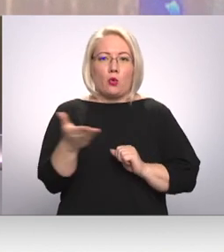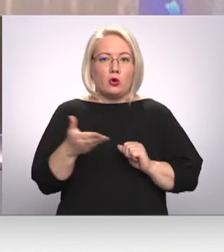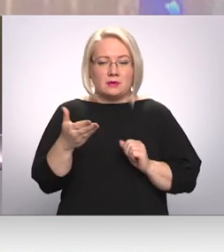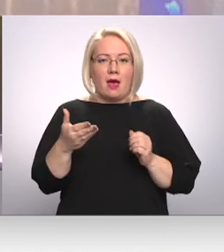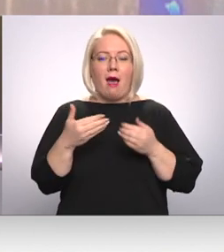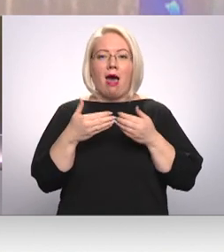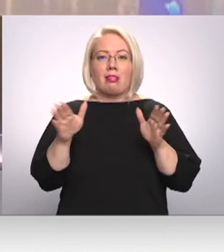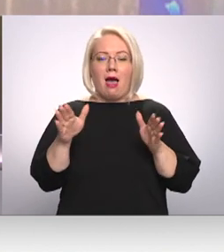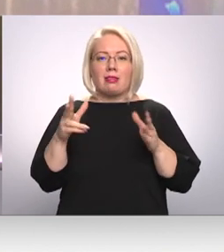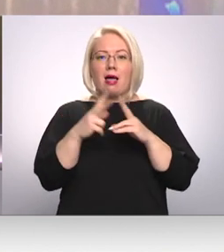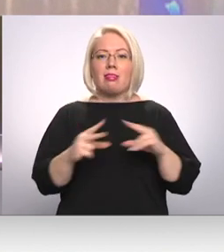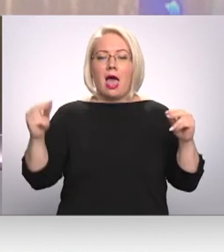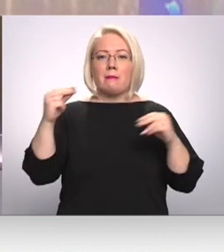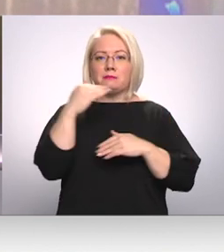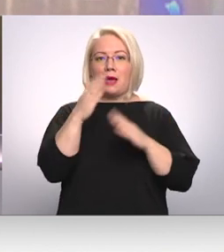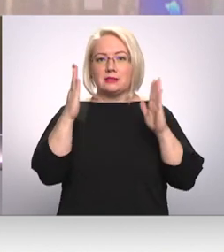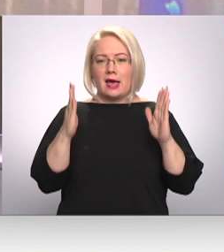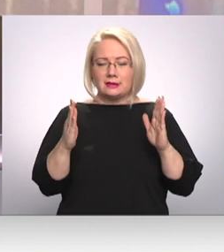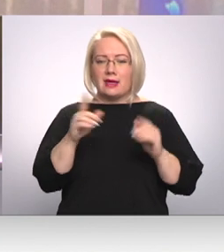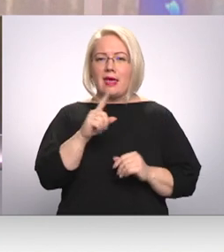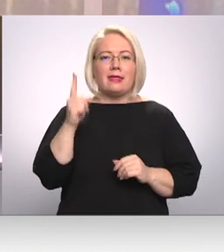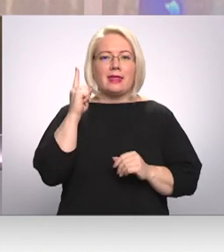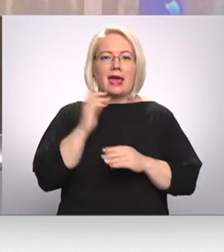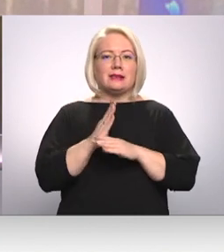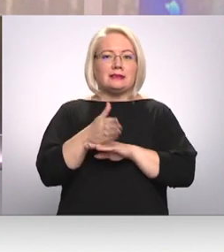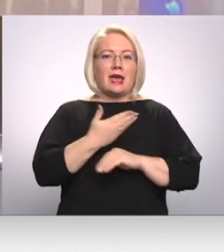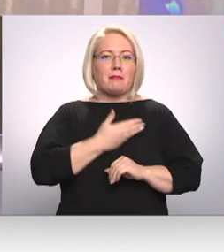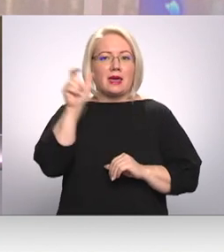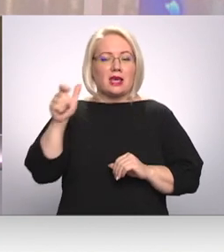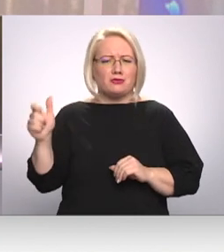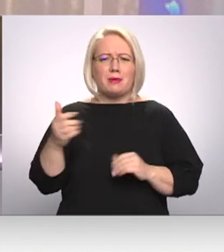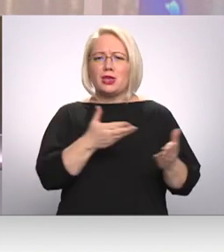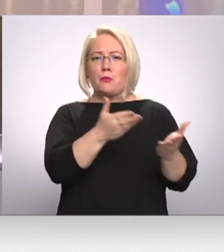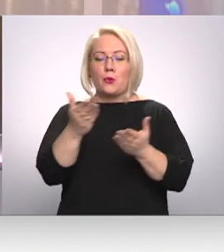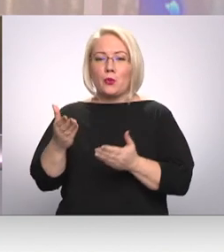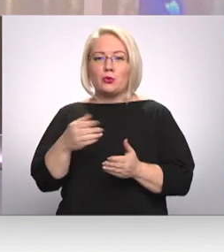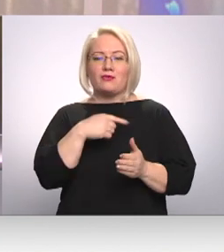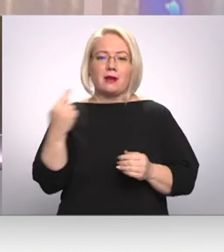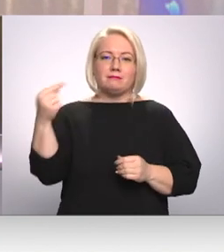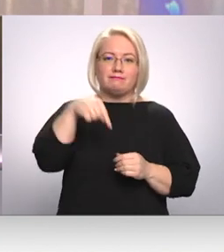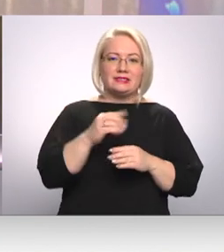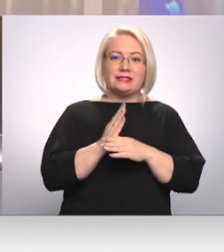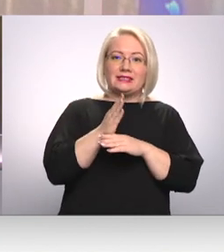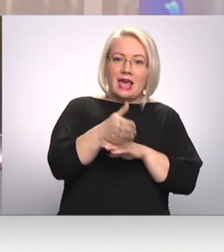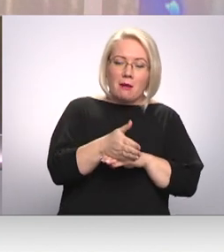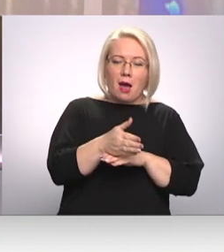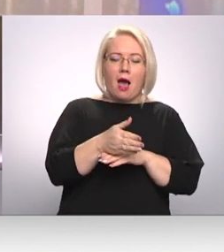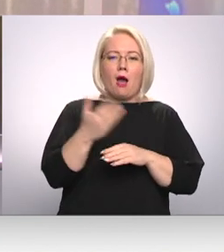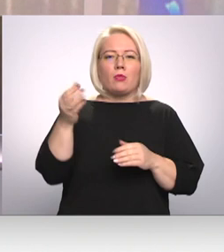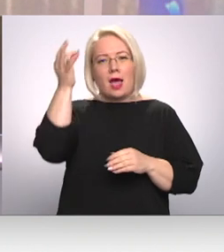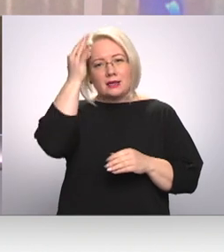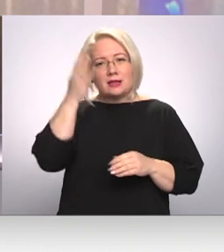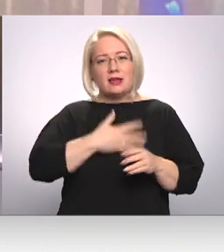pastkaste. Ne tikai ciemi iedzīvotāji, bet tik viens var nokļūt Ovīšos vai atcerēties kādu savu laimes mirkli un iemūžināt